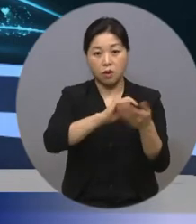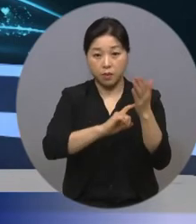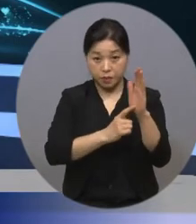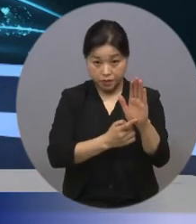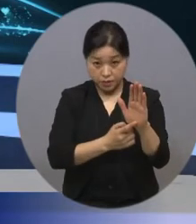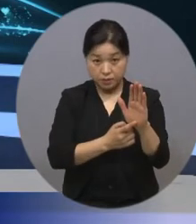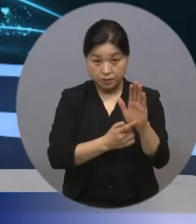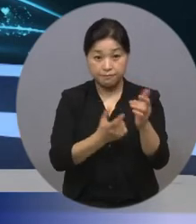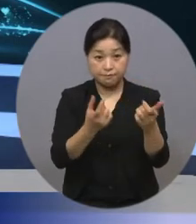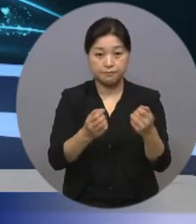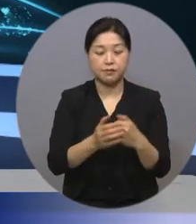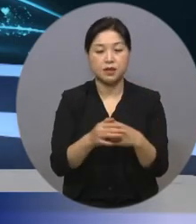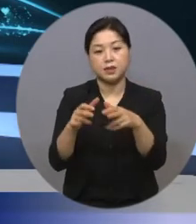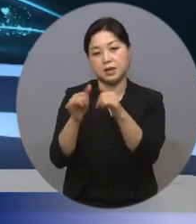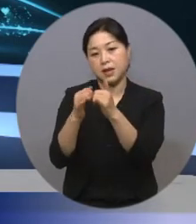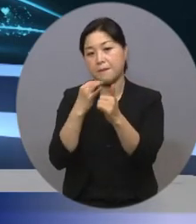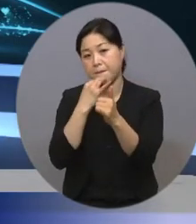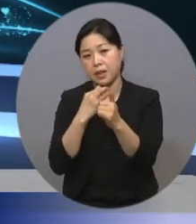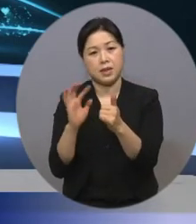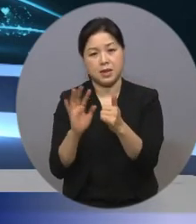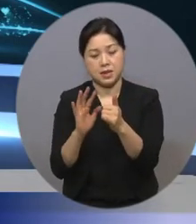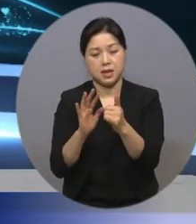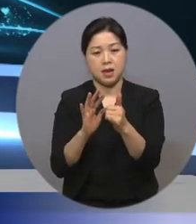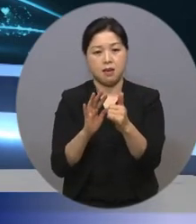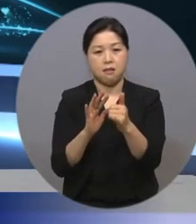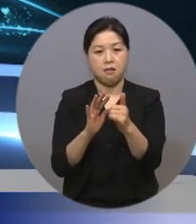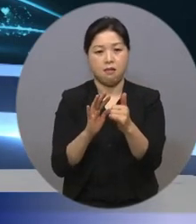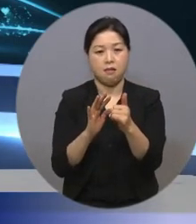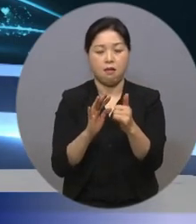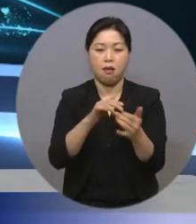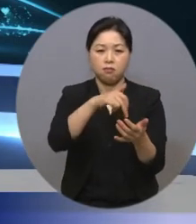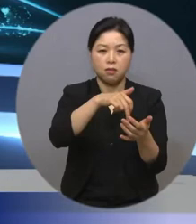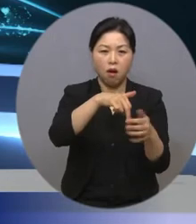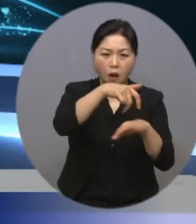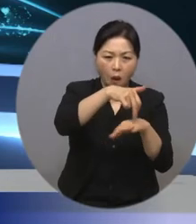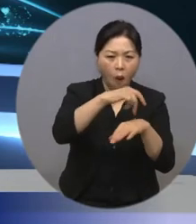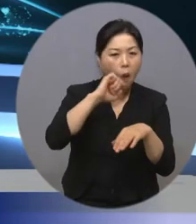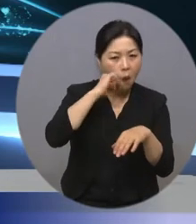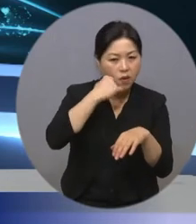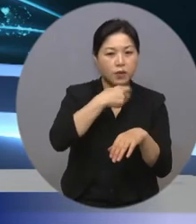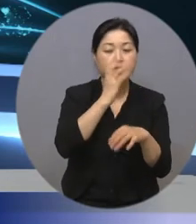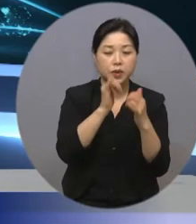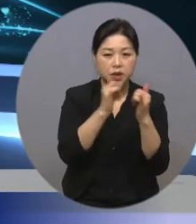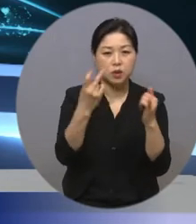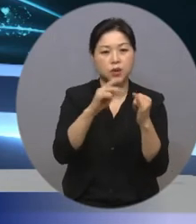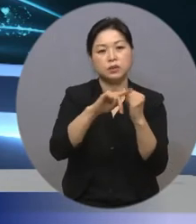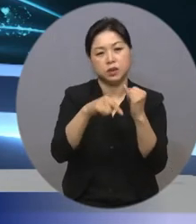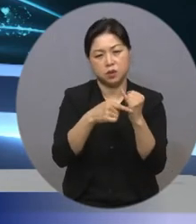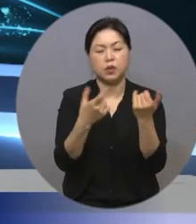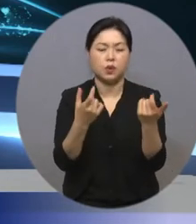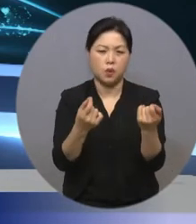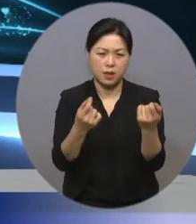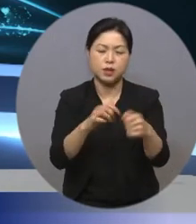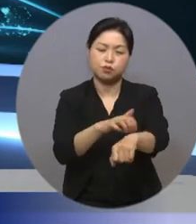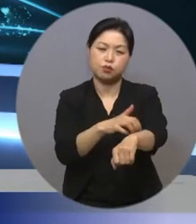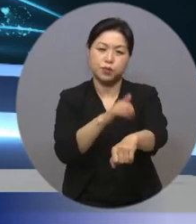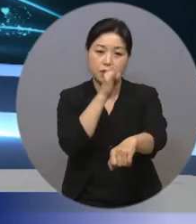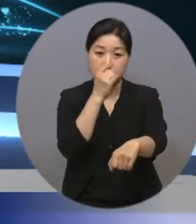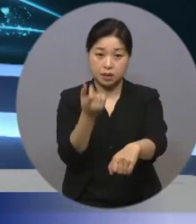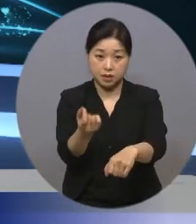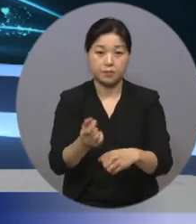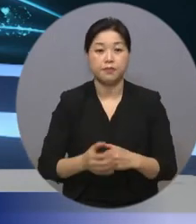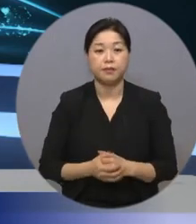전해드렸는데요. 이는 장애인뿐만 아니라 다리가 불편한 고령자나 임산부 등도 동일한 불편을 겪을 수밖에